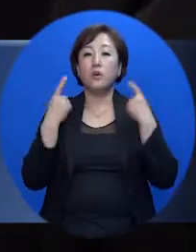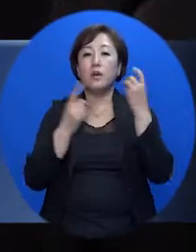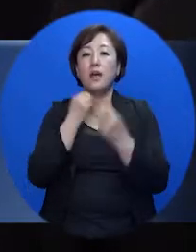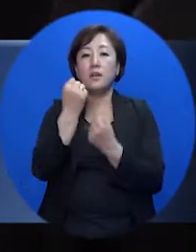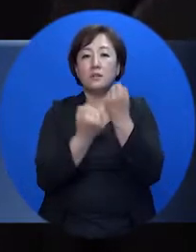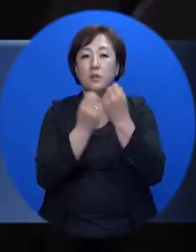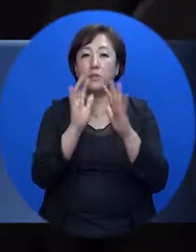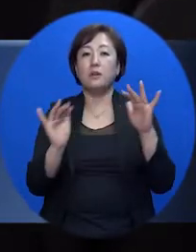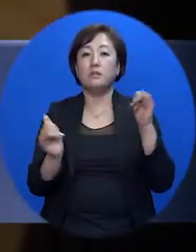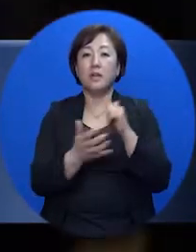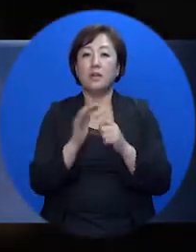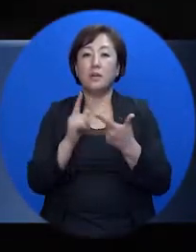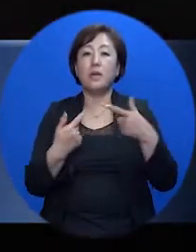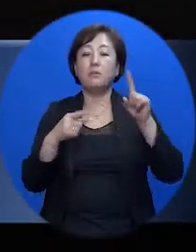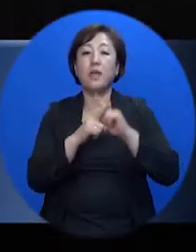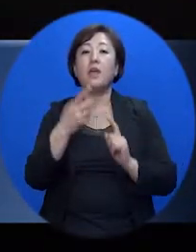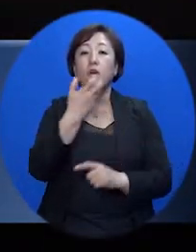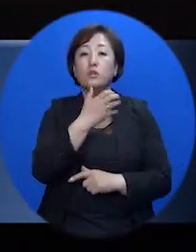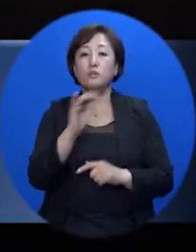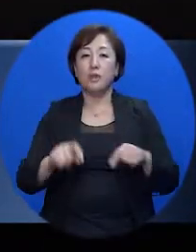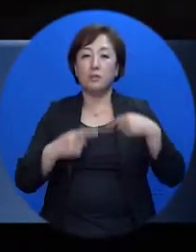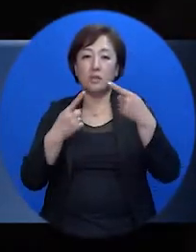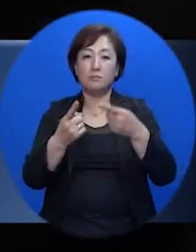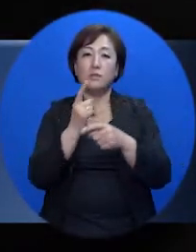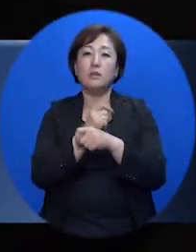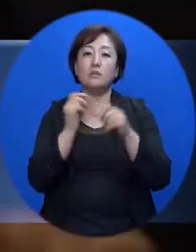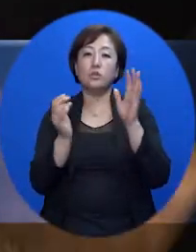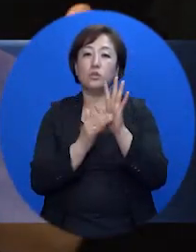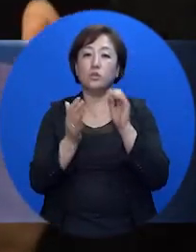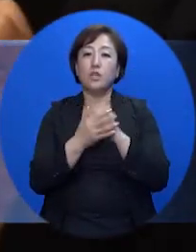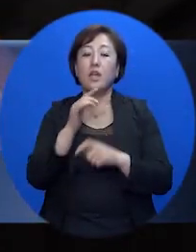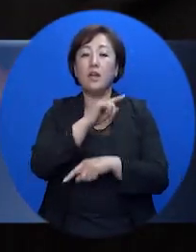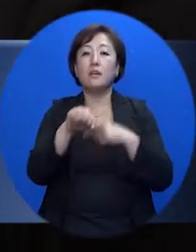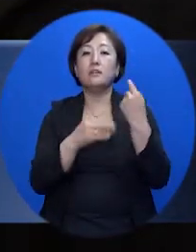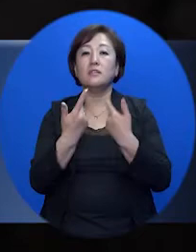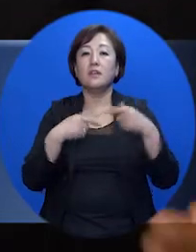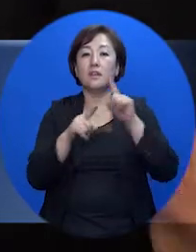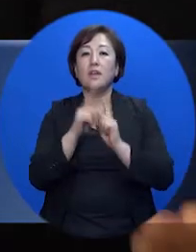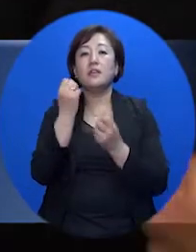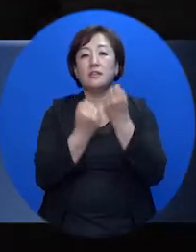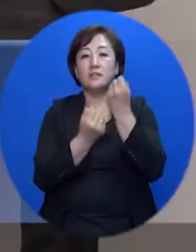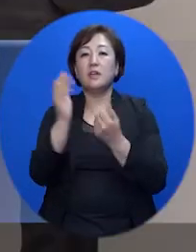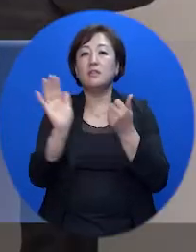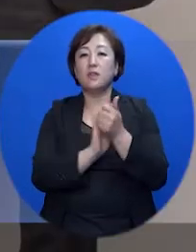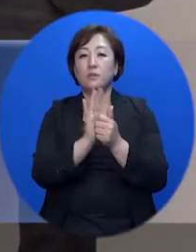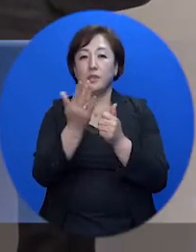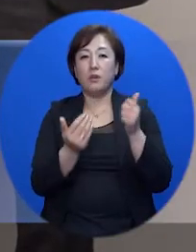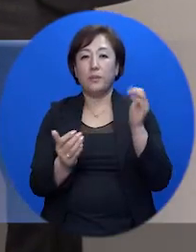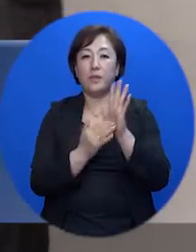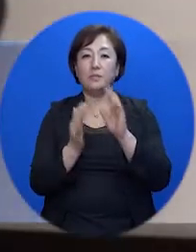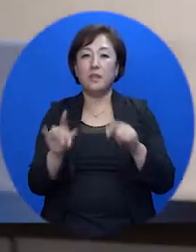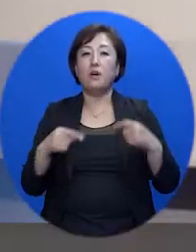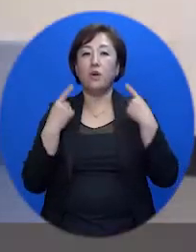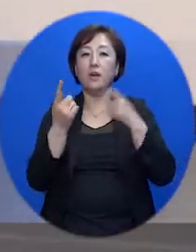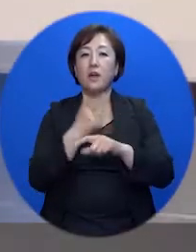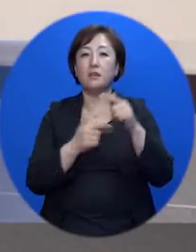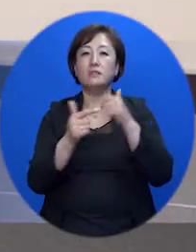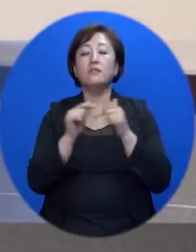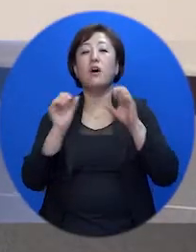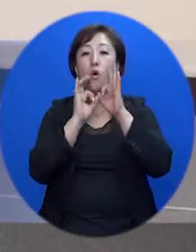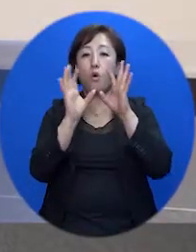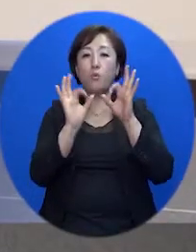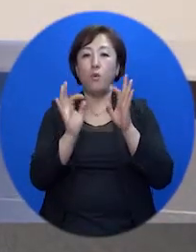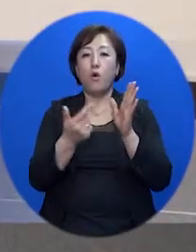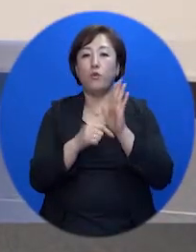문화관광 해설사 등 90여 명이 참석한 가운데 열린 이번 행사는 친근감 있는 해설 서비스를 통해 울산의 관광 자원을